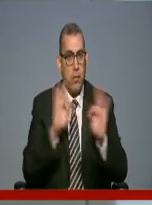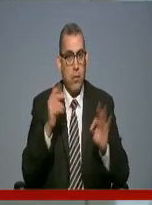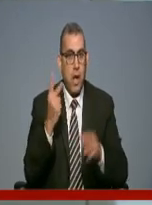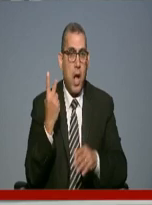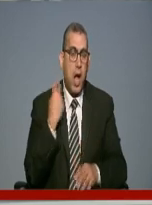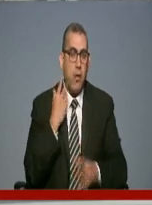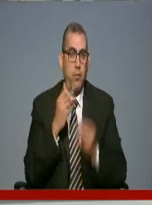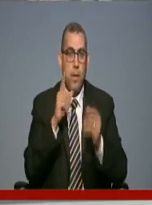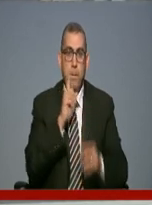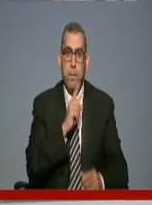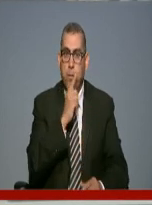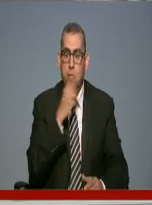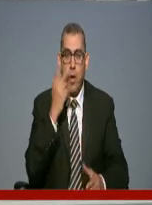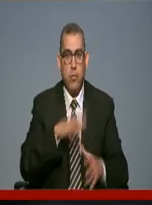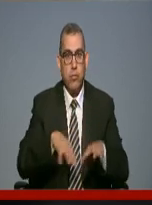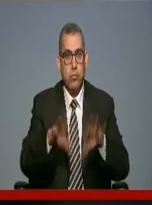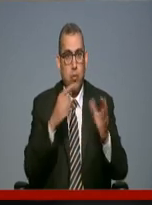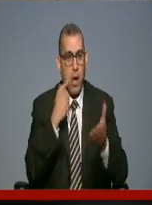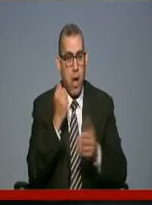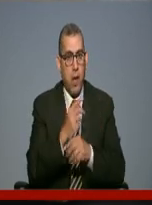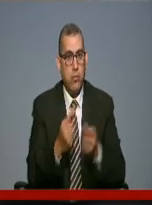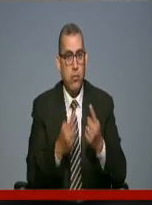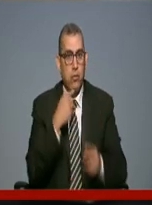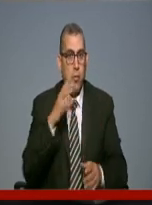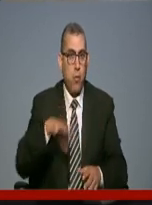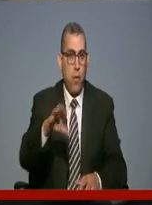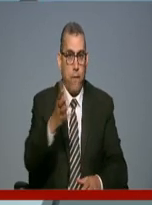سويف زيها زي باقي محافظات الصعيد.